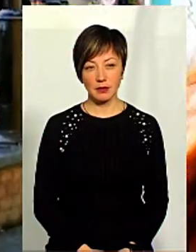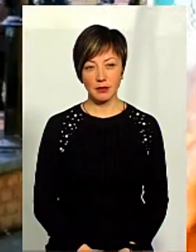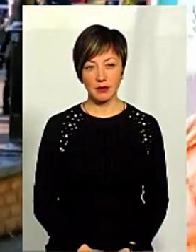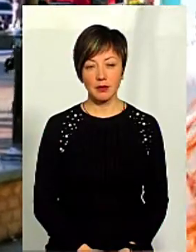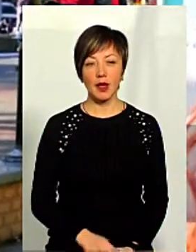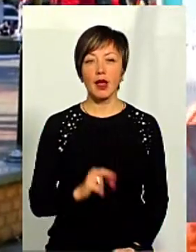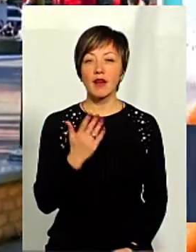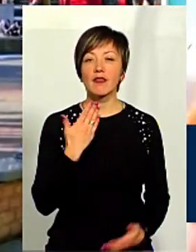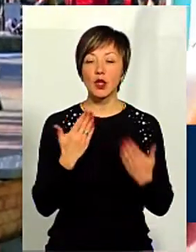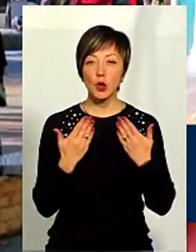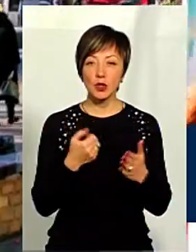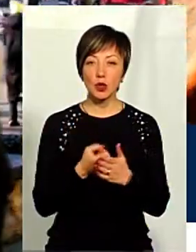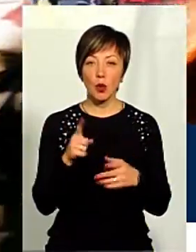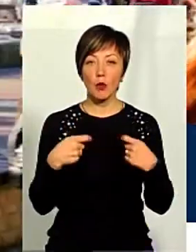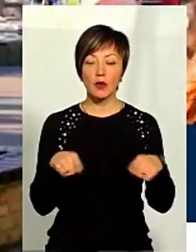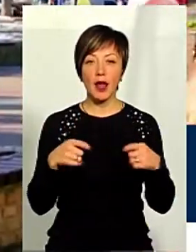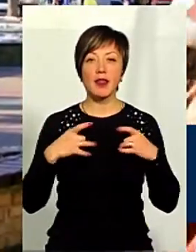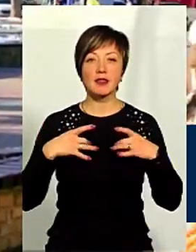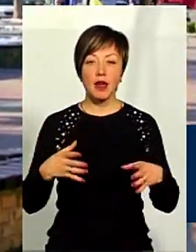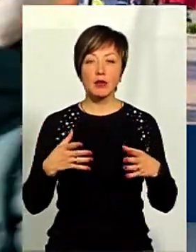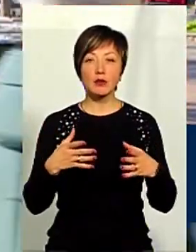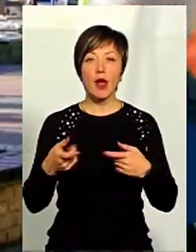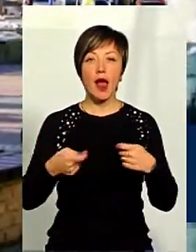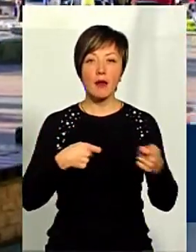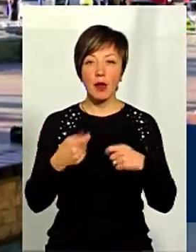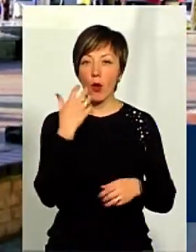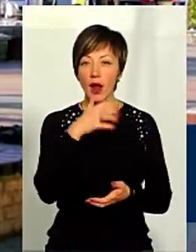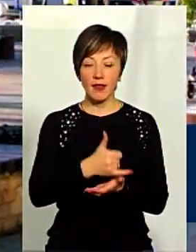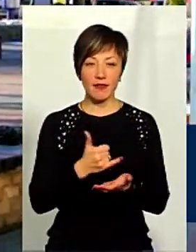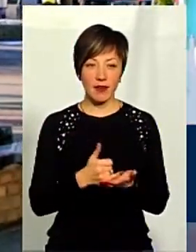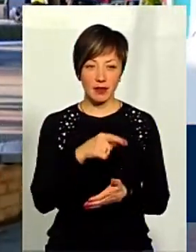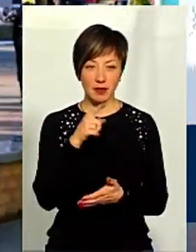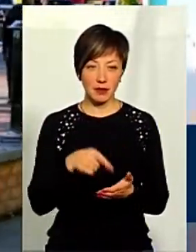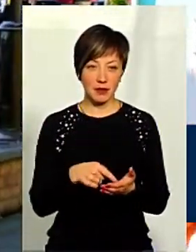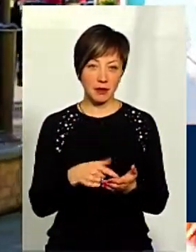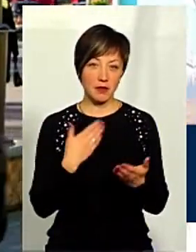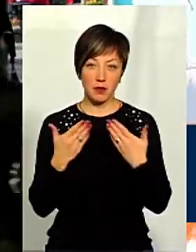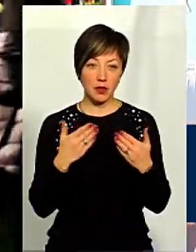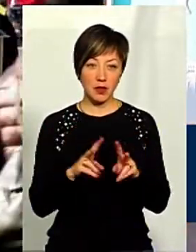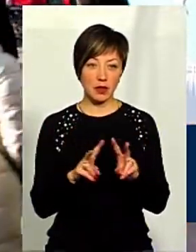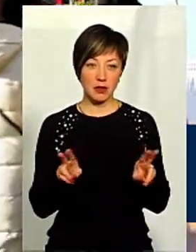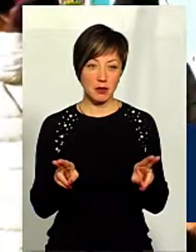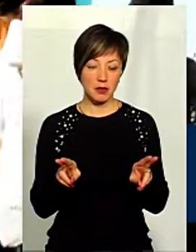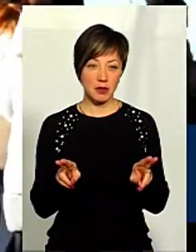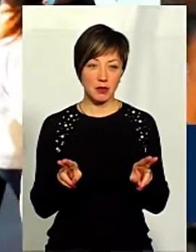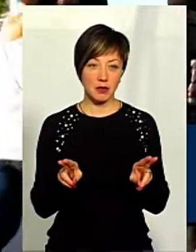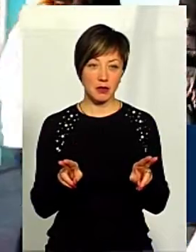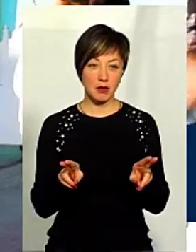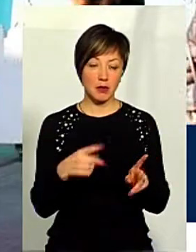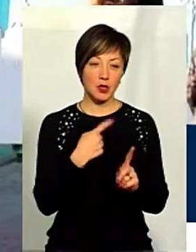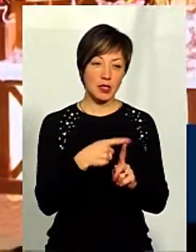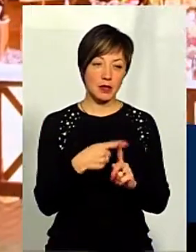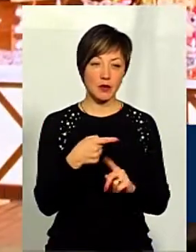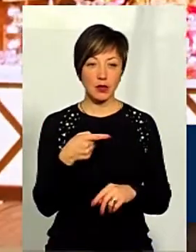Як ви відноситесь до того, що продають на Різдвяному ярмарку глінтвейн? Я відношуся так само, як і позитивно,